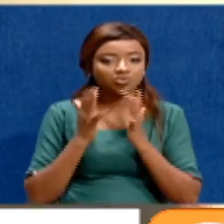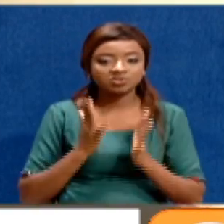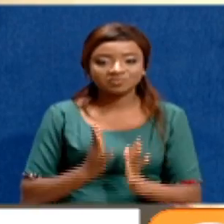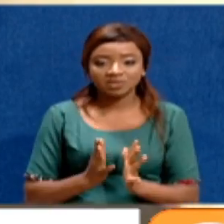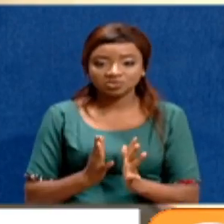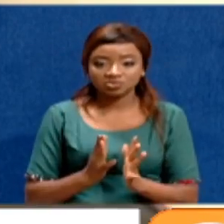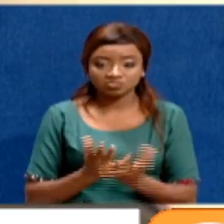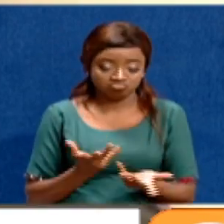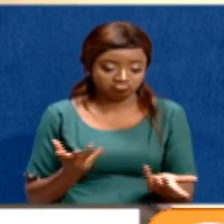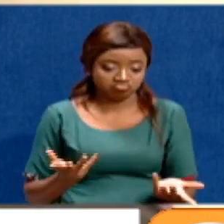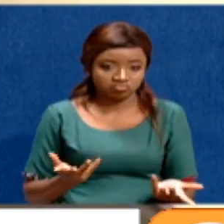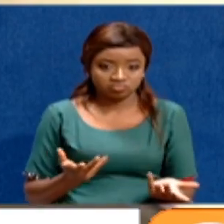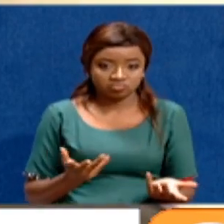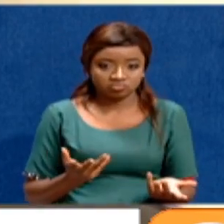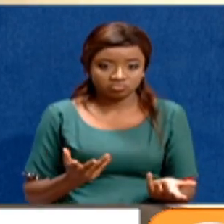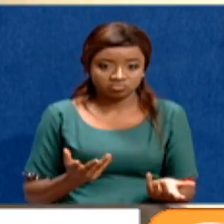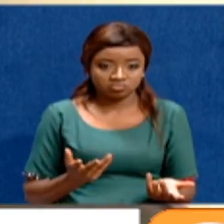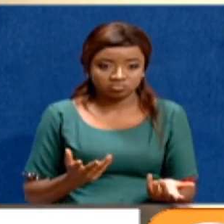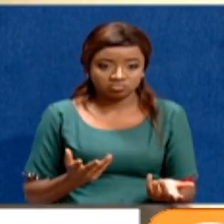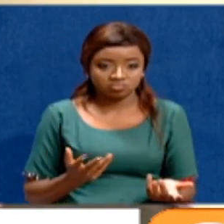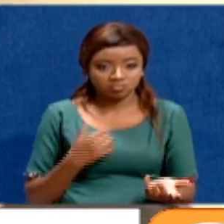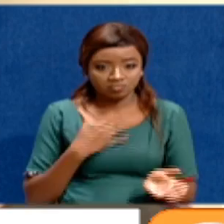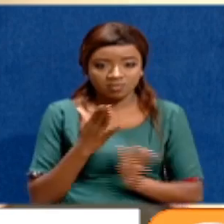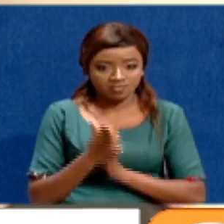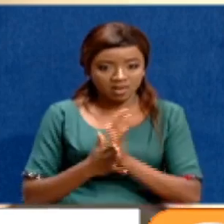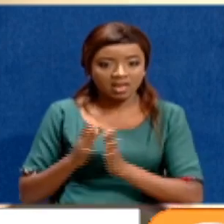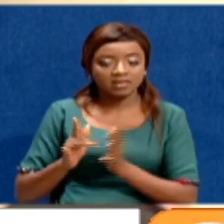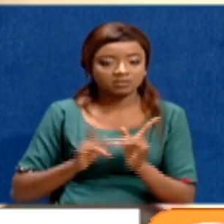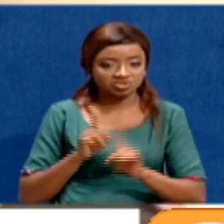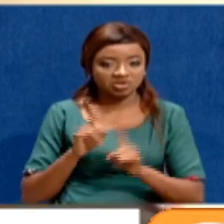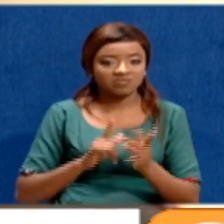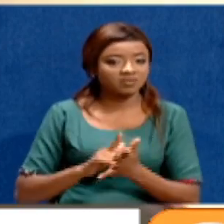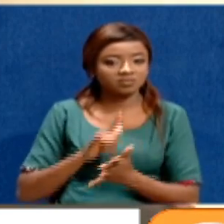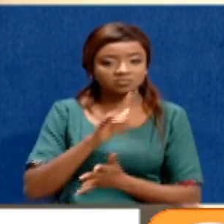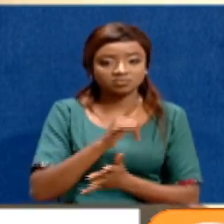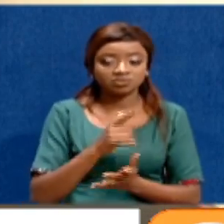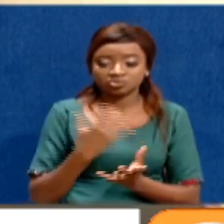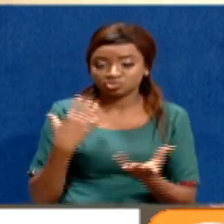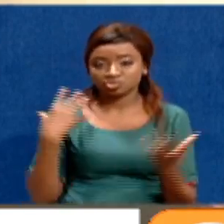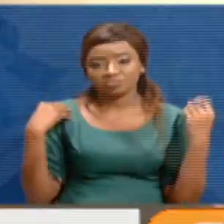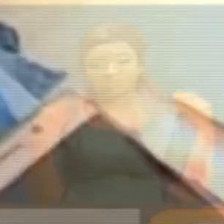Mimi nilikuwa na safari nilikuwa naenda. Hii ni matayarisho, nilikuwa na tayarisho ya mwisho.